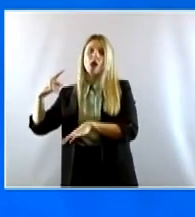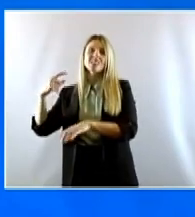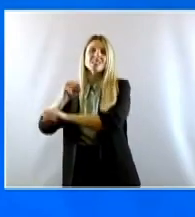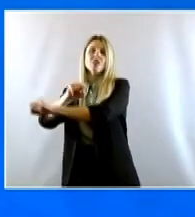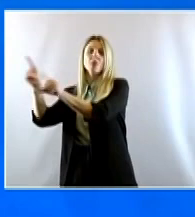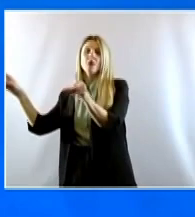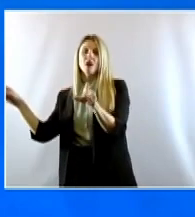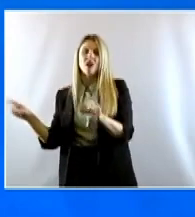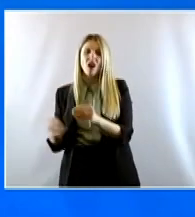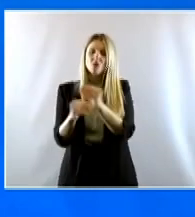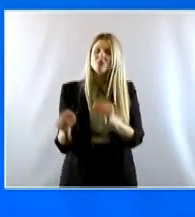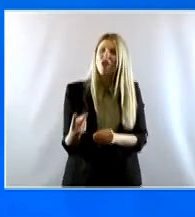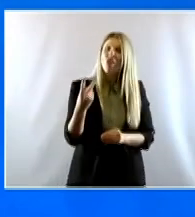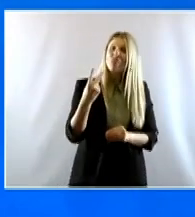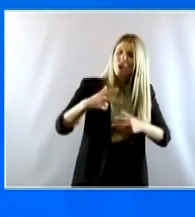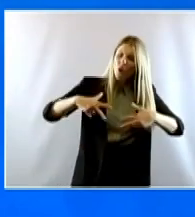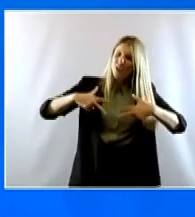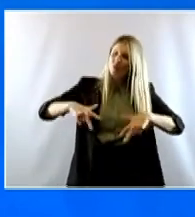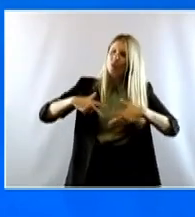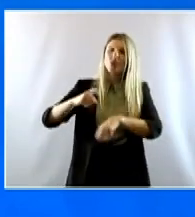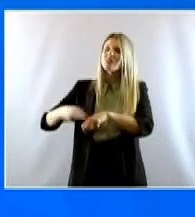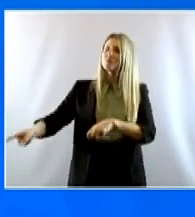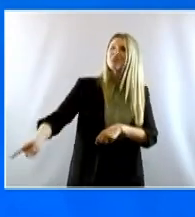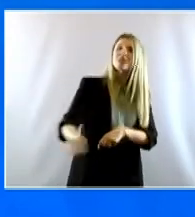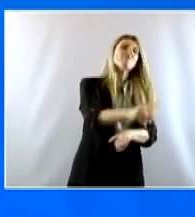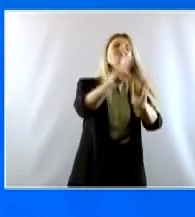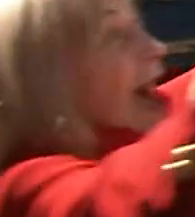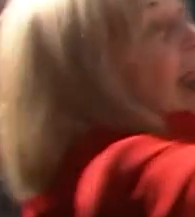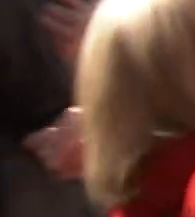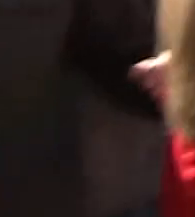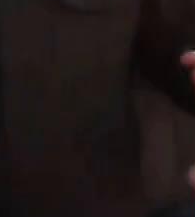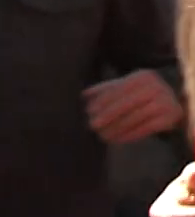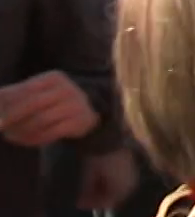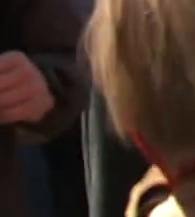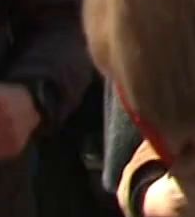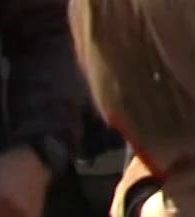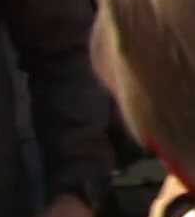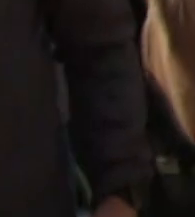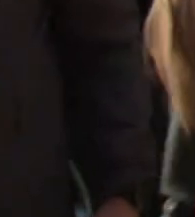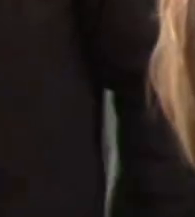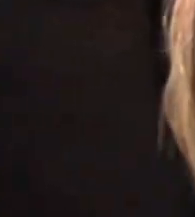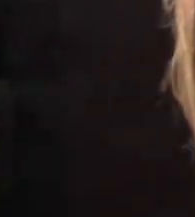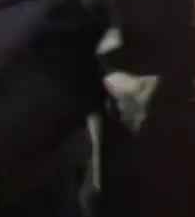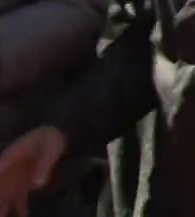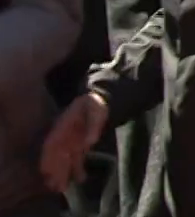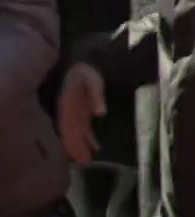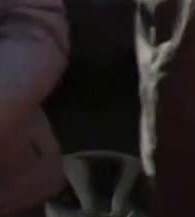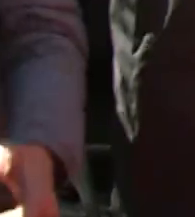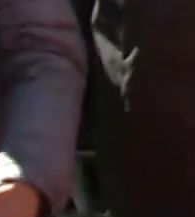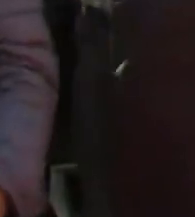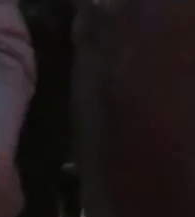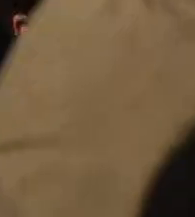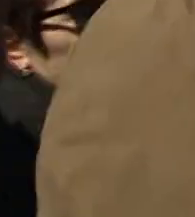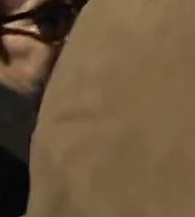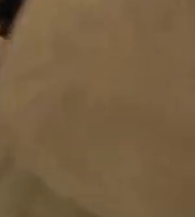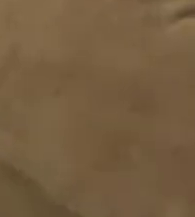σχέδιο προγράμματος του κόμματος για την ασφάλεια στις μεταφορές. Η εκδήλωση, να σημειώσουμε, θα πραγματοποιηθεί το μεσημέρι στο Κέντρο